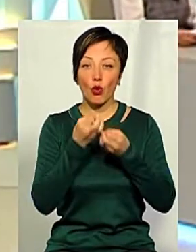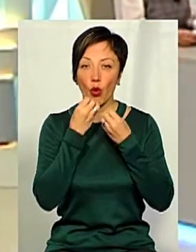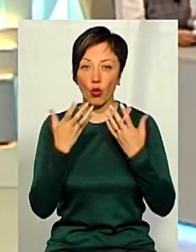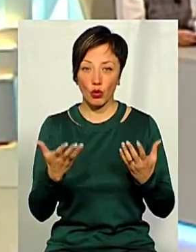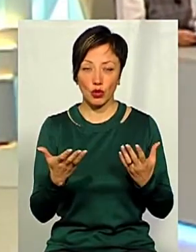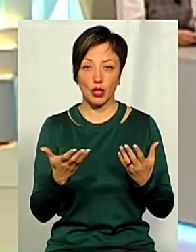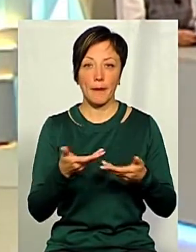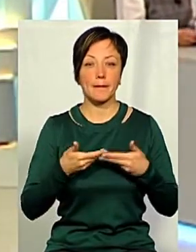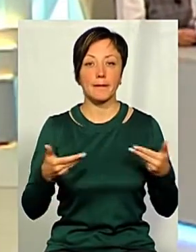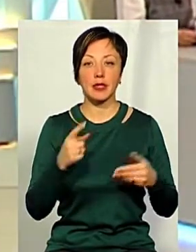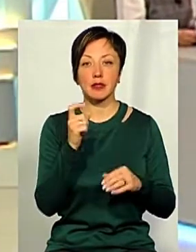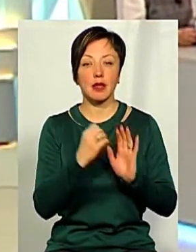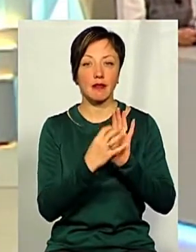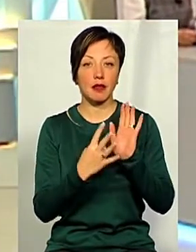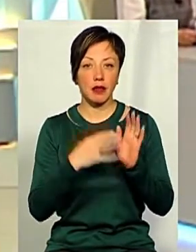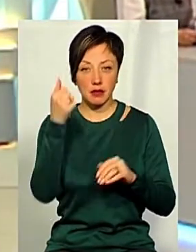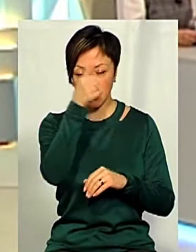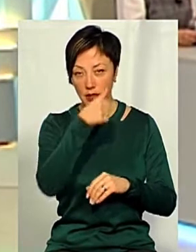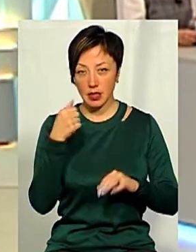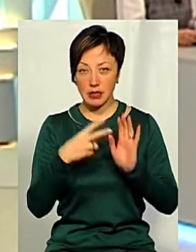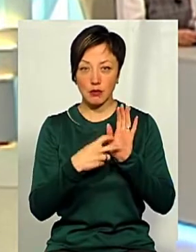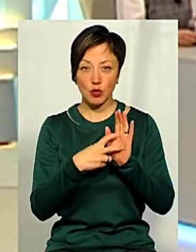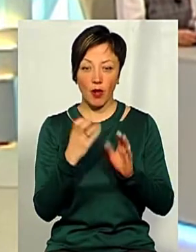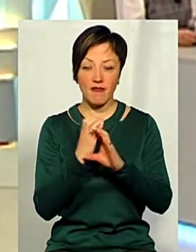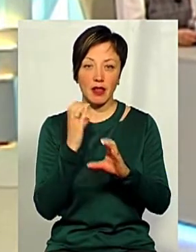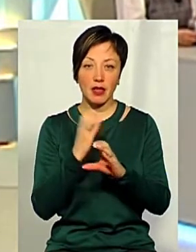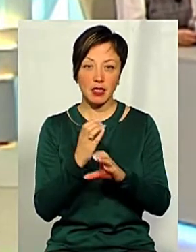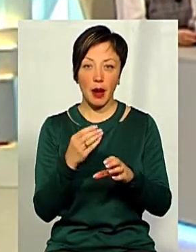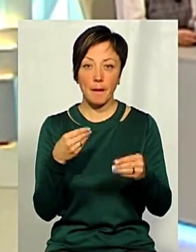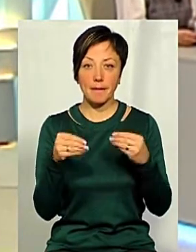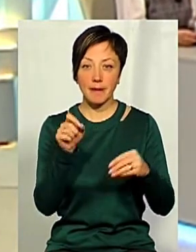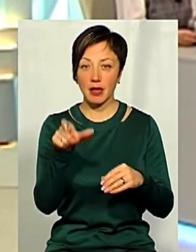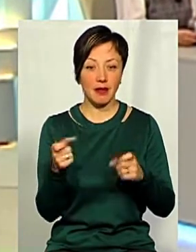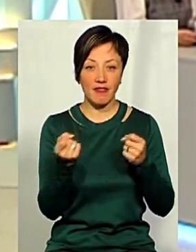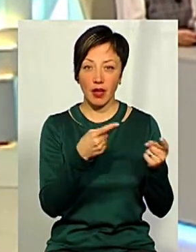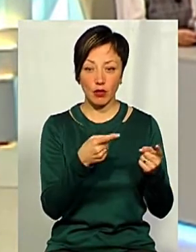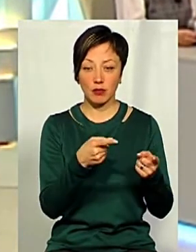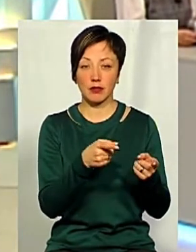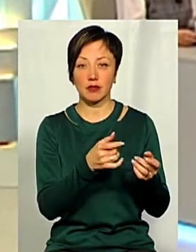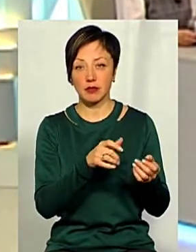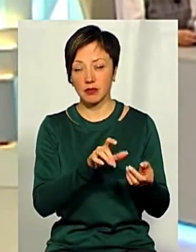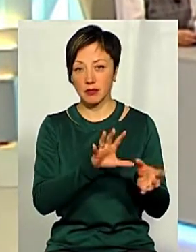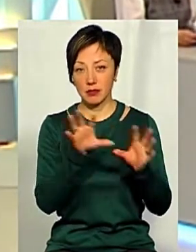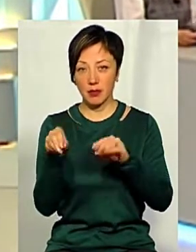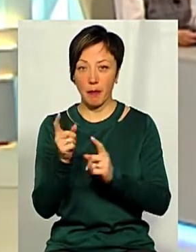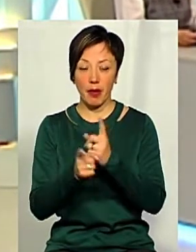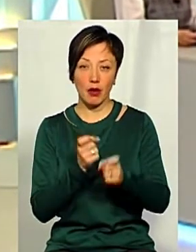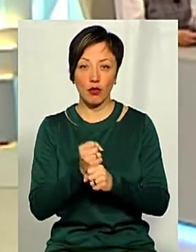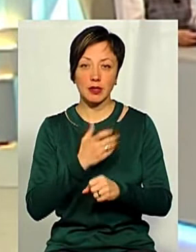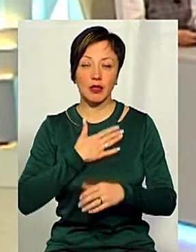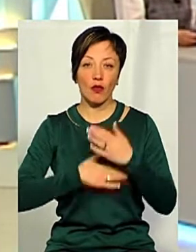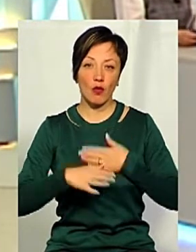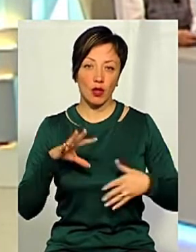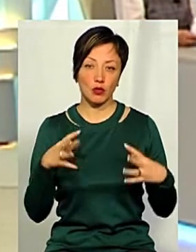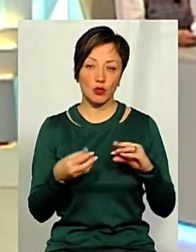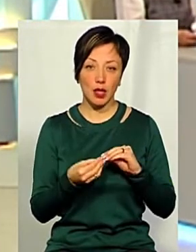ми за 2019 рік орієнтовно 700 вантажівок ПЕТу не поїхали на полігон. Ми задоволені поки що тим результатом. Ми задоволені